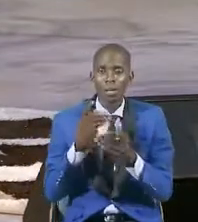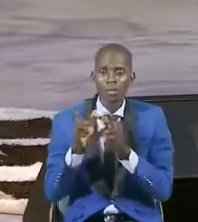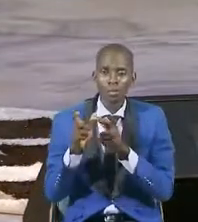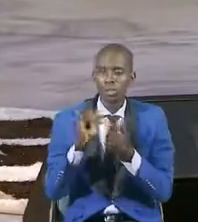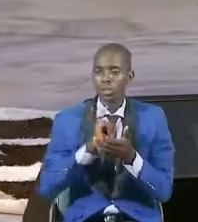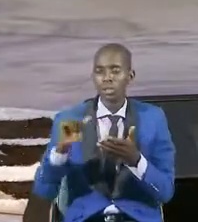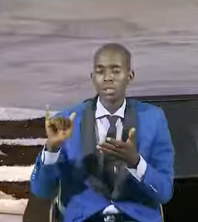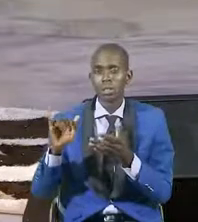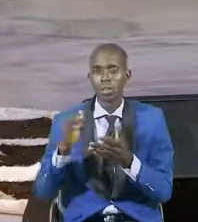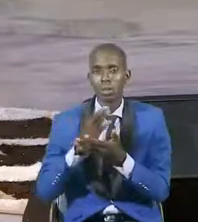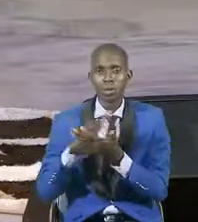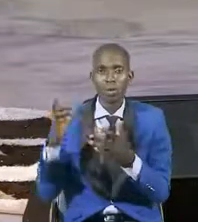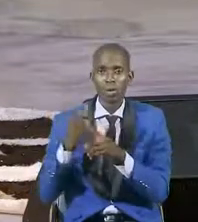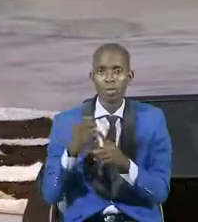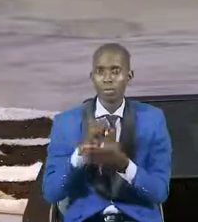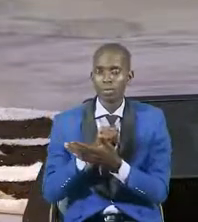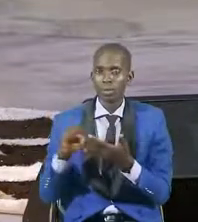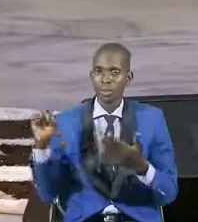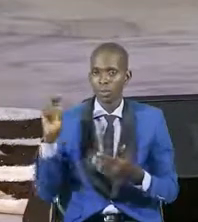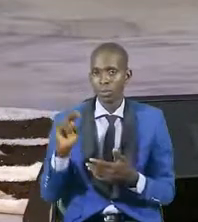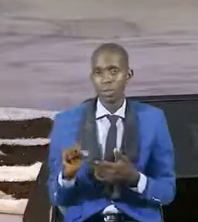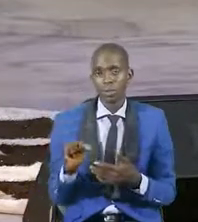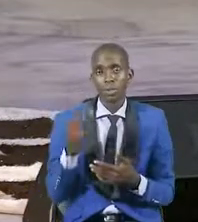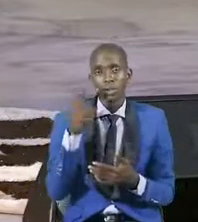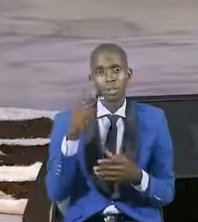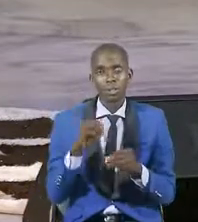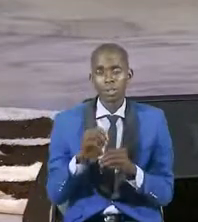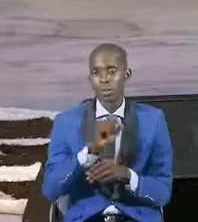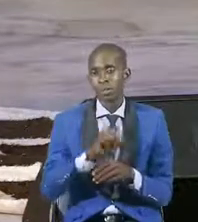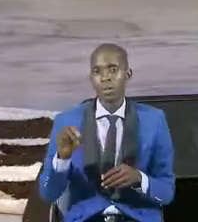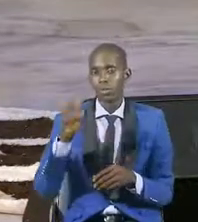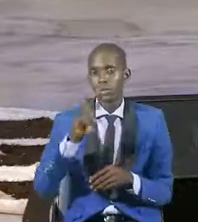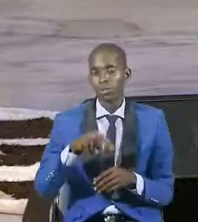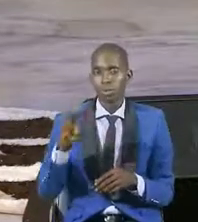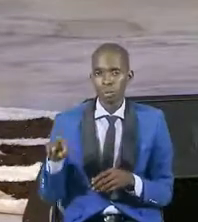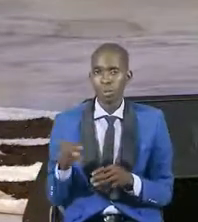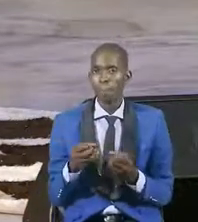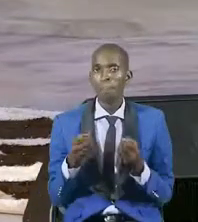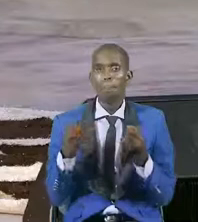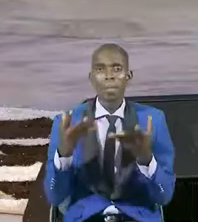vous fuyez la sanctification, mais verset 22 dit,